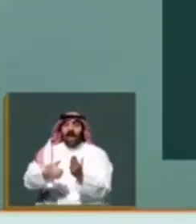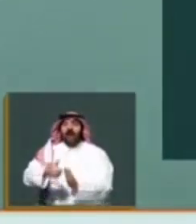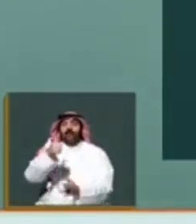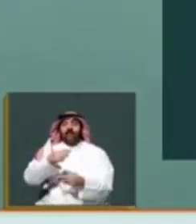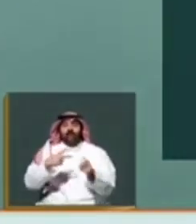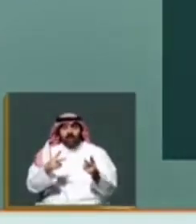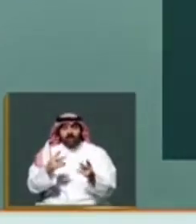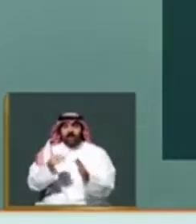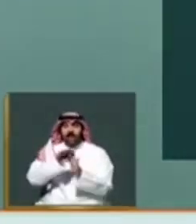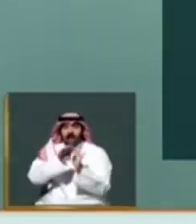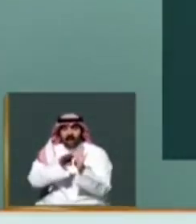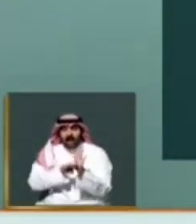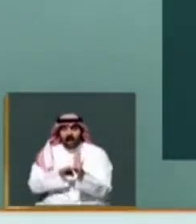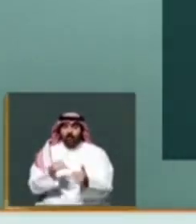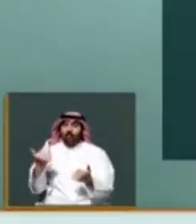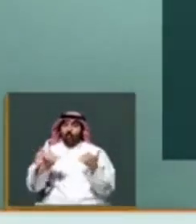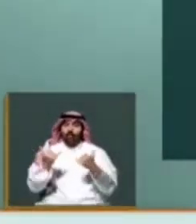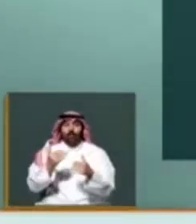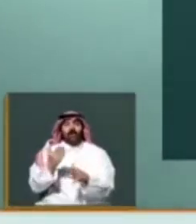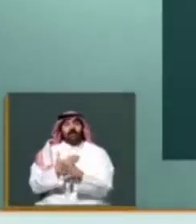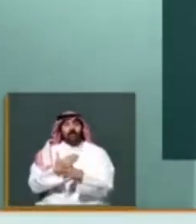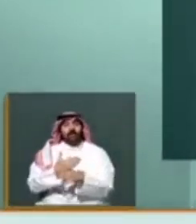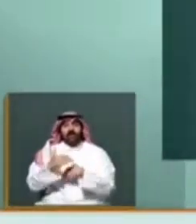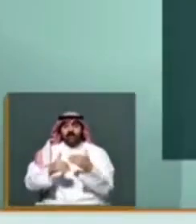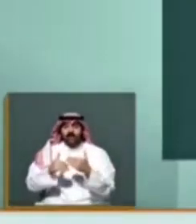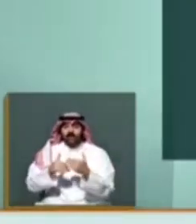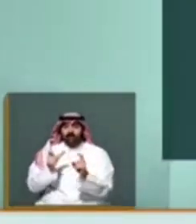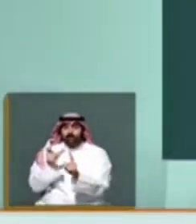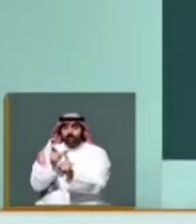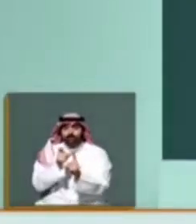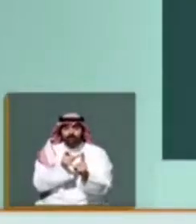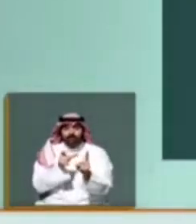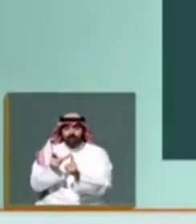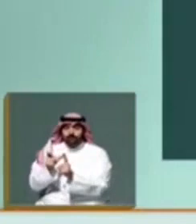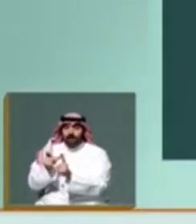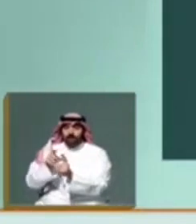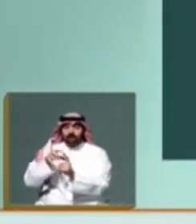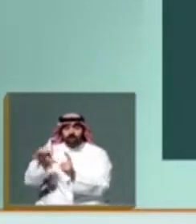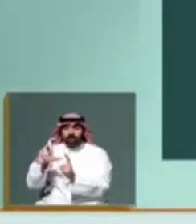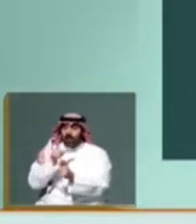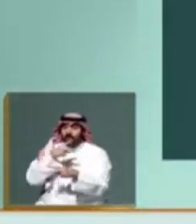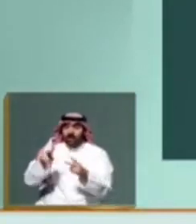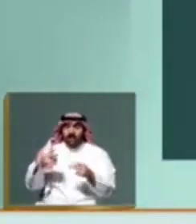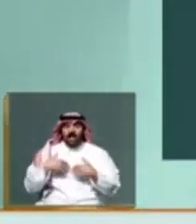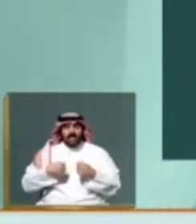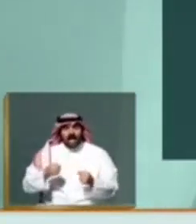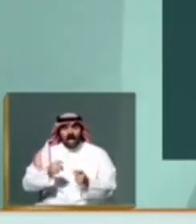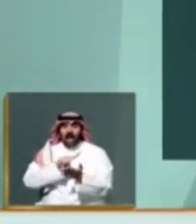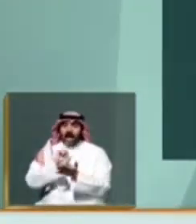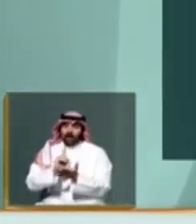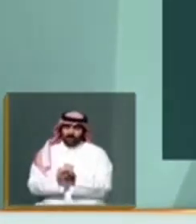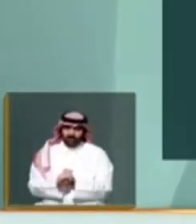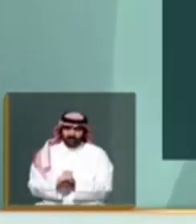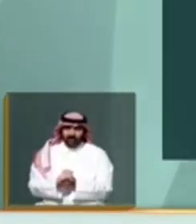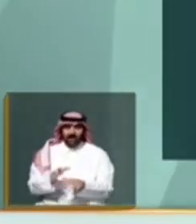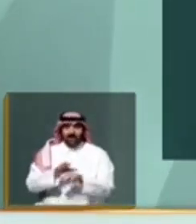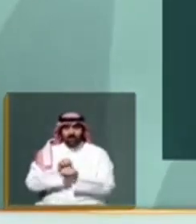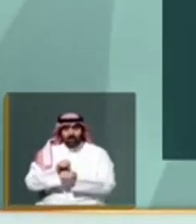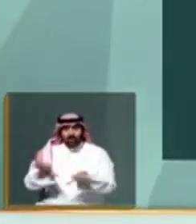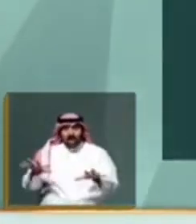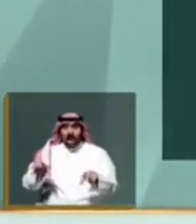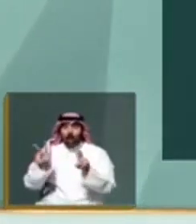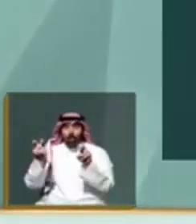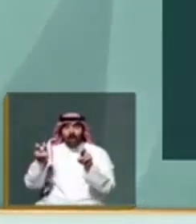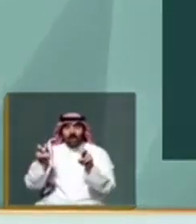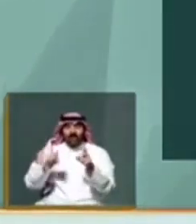هذه الإجراءات تم اتخاذها في إطار الجهود التي تبذلها المملكة للحفاظ على الصحة العامة ومنع انتشار فيروس